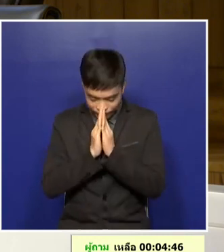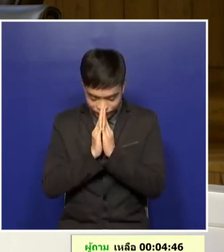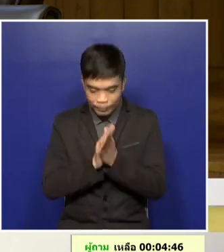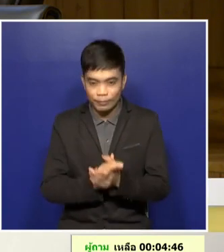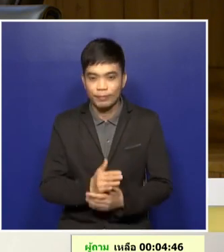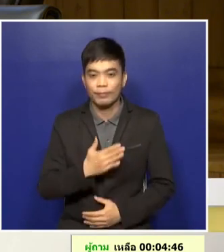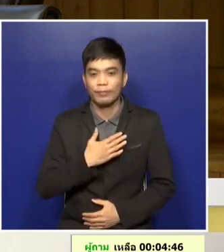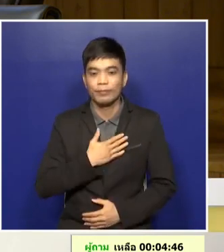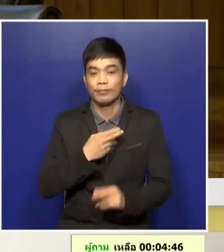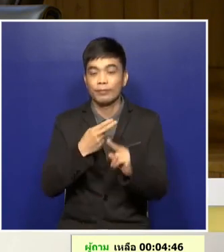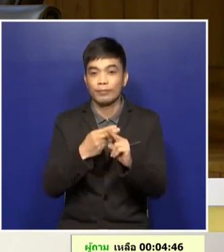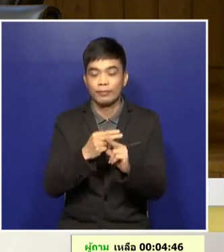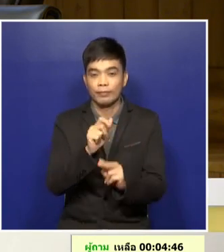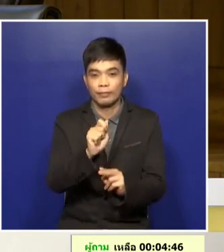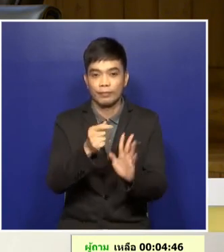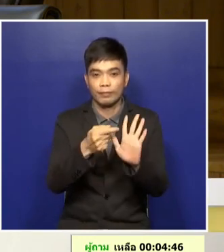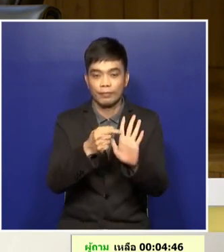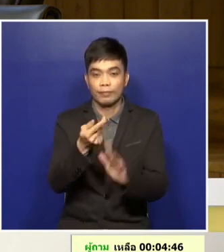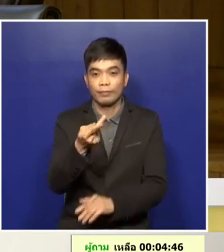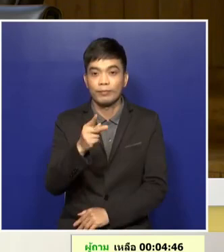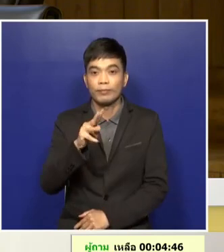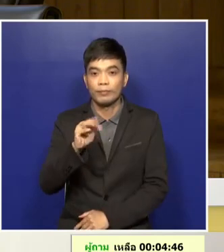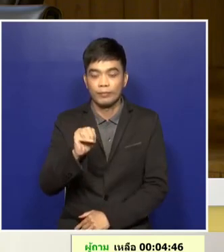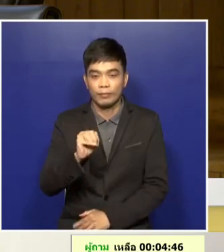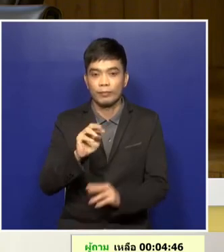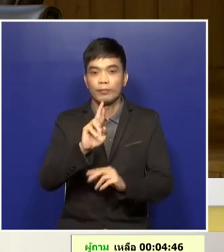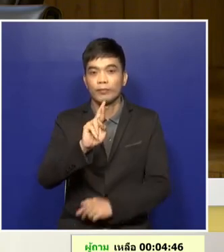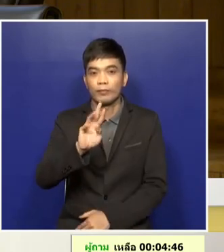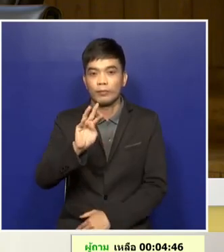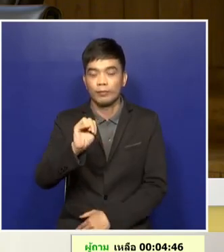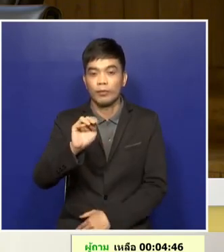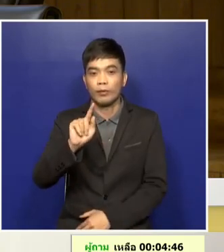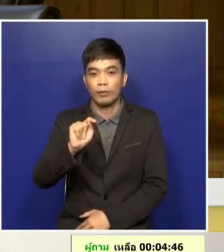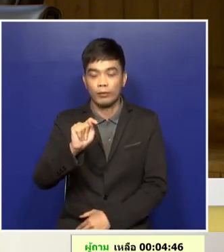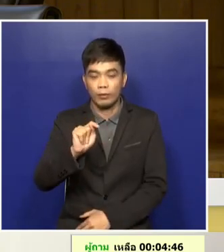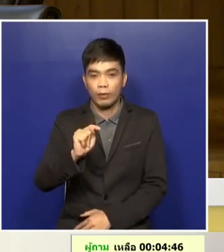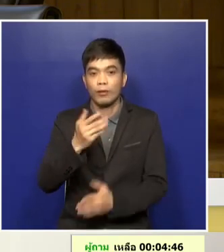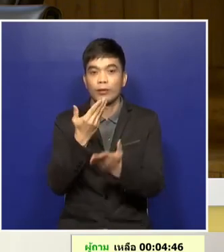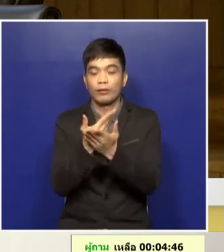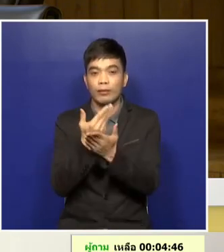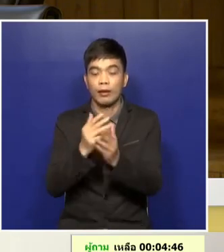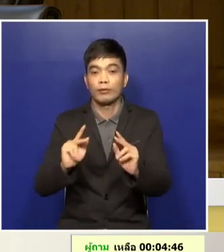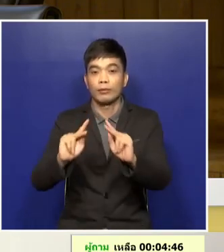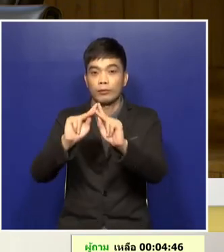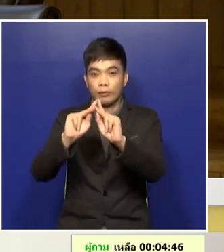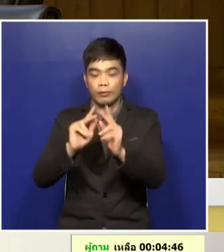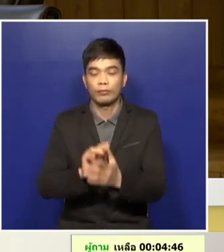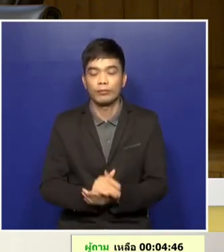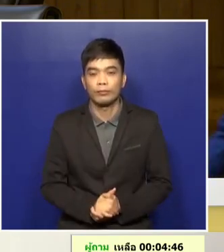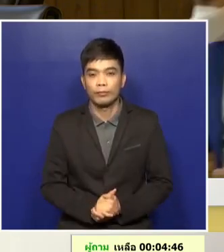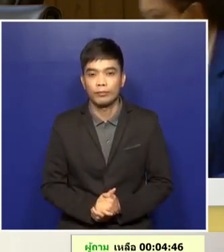ผมนายอาคมเติมพิทยาภัยศิษย์รัฐมนตรีว่าการกระทรวงการคลังนะครับต่อประเด็นข้อคำถามที่2น